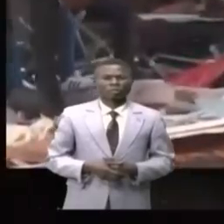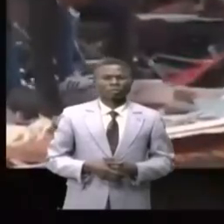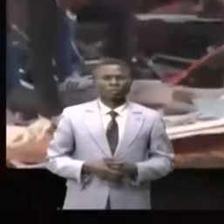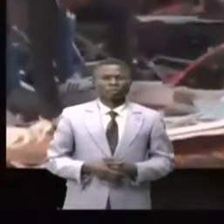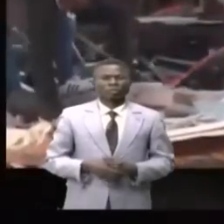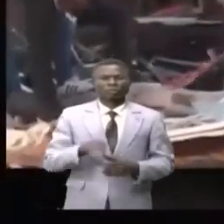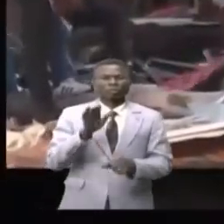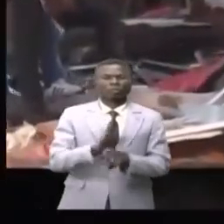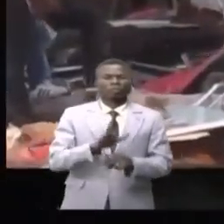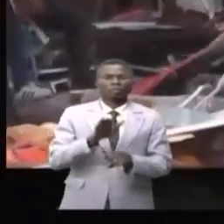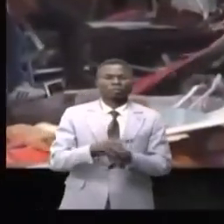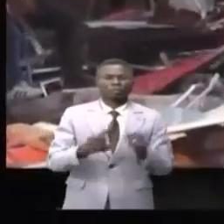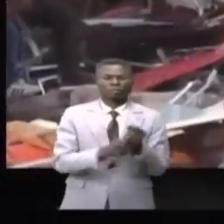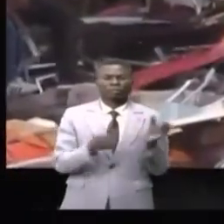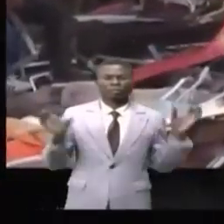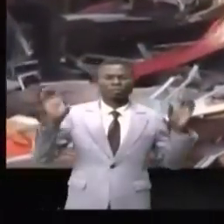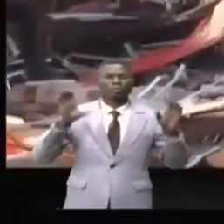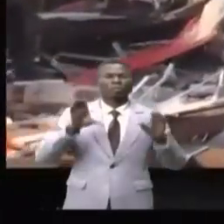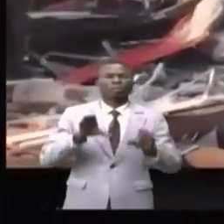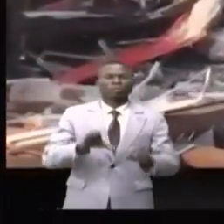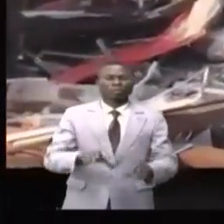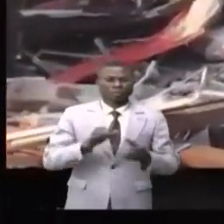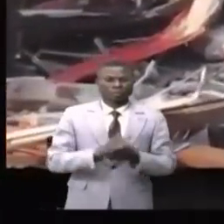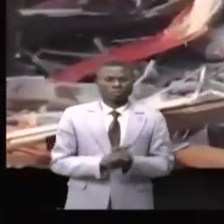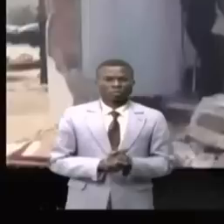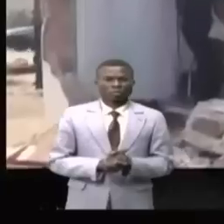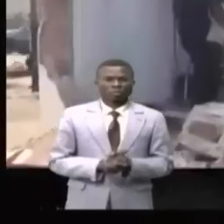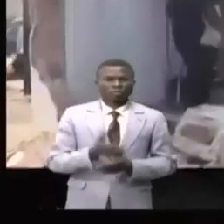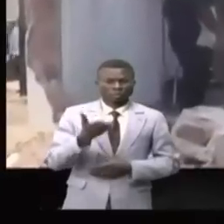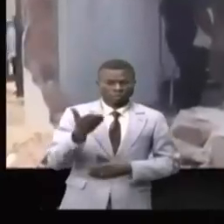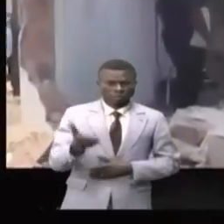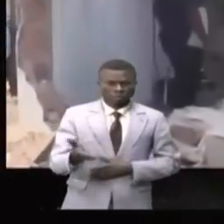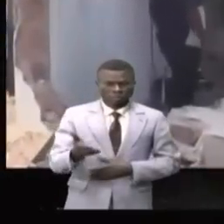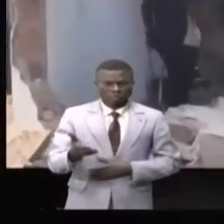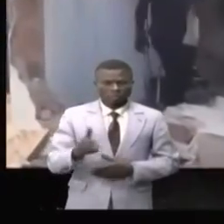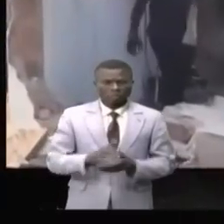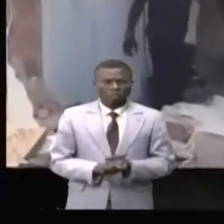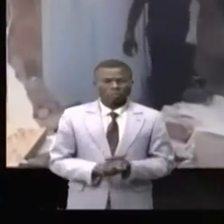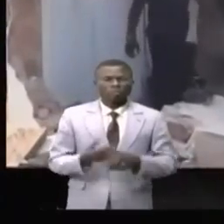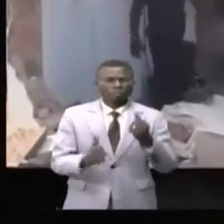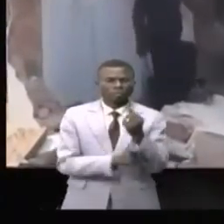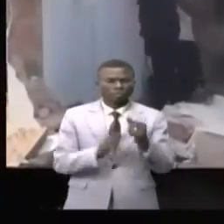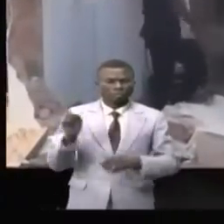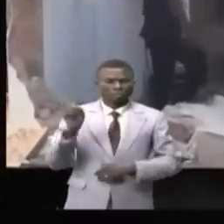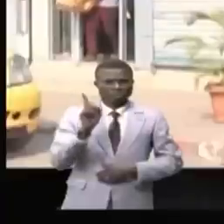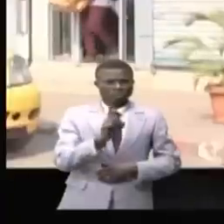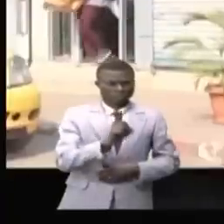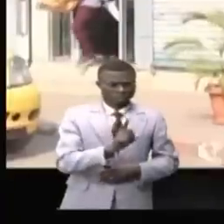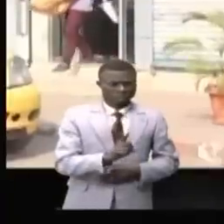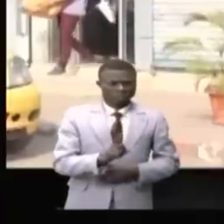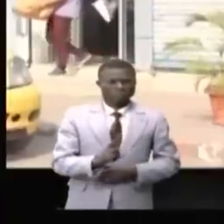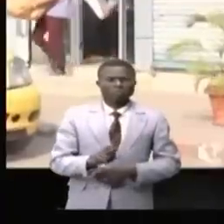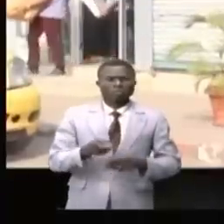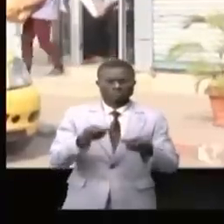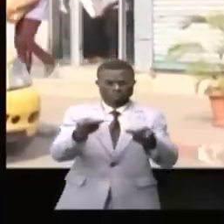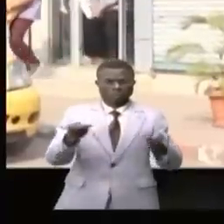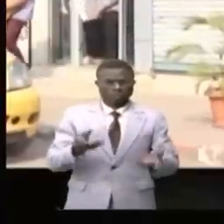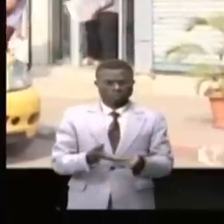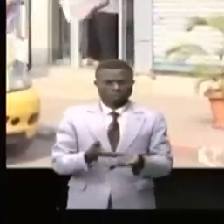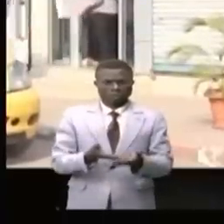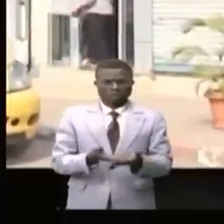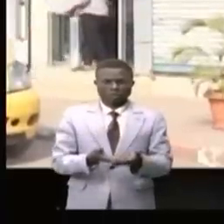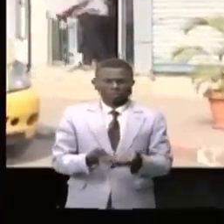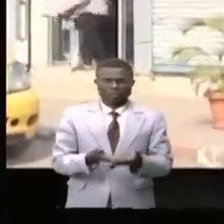Plusieurs stands et boutiques abritant les articles de vente de quelques particuliers ayant élu domicile dans l'enceinte du siège de